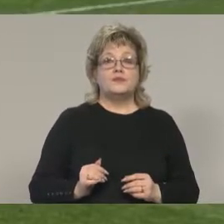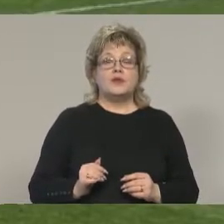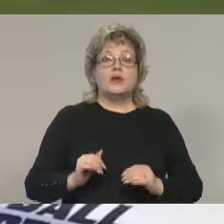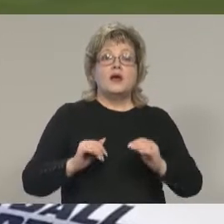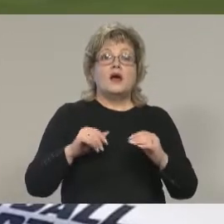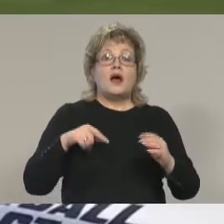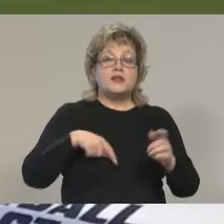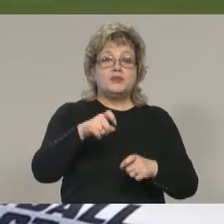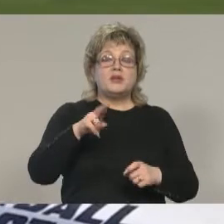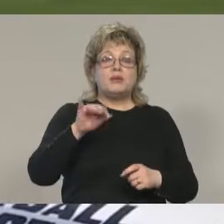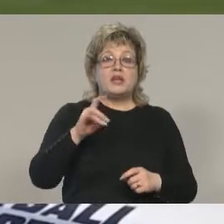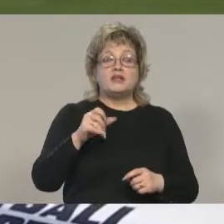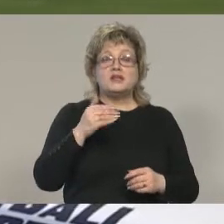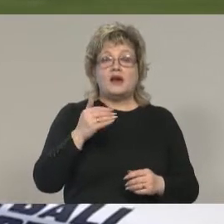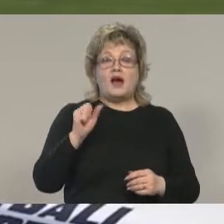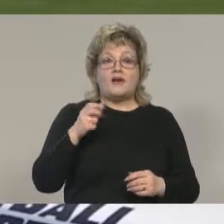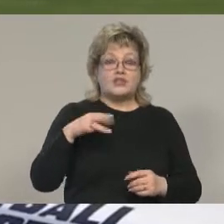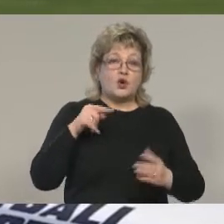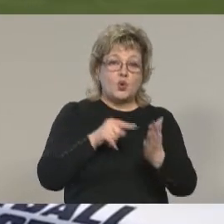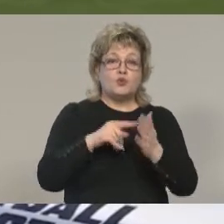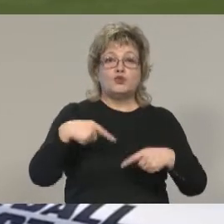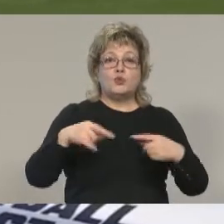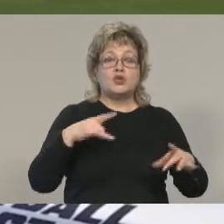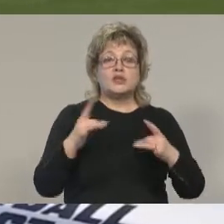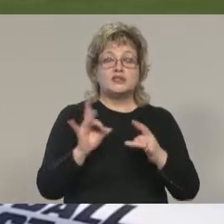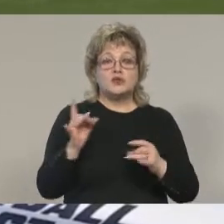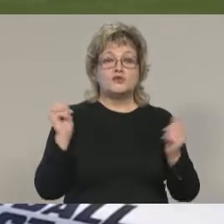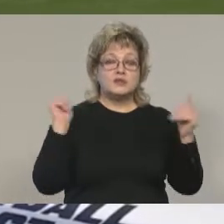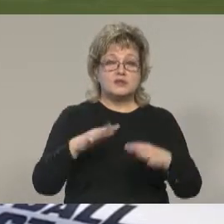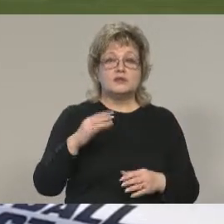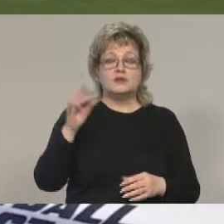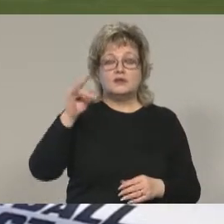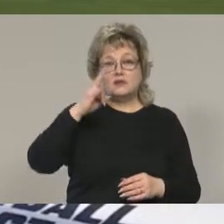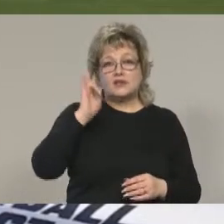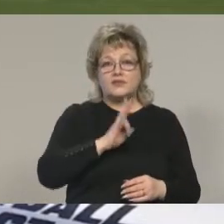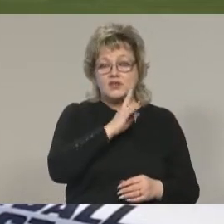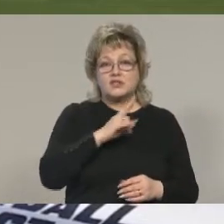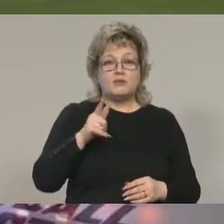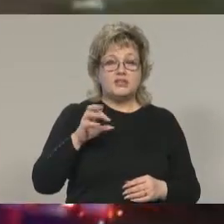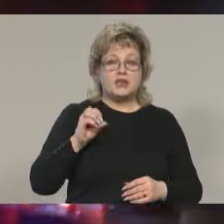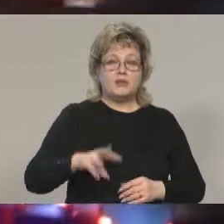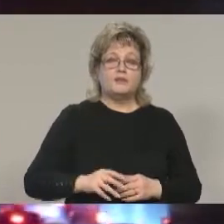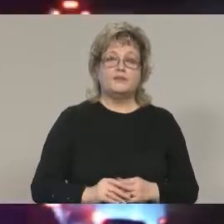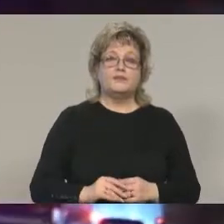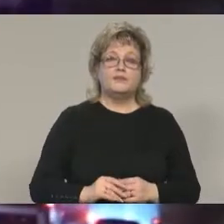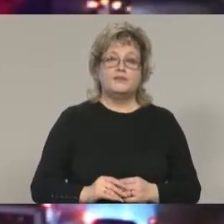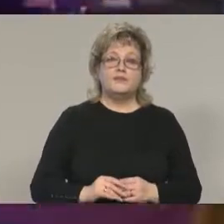Отбитый пенальти, автогол и ничья. Футбольный Ростов сыграл на сборе в Испании с норвежским Лиллестрёмом.